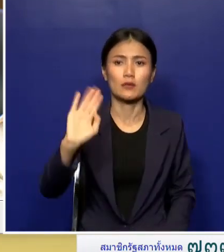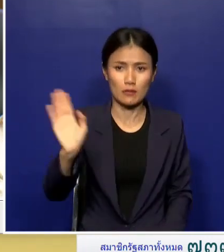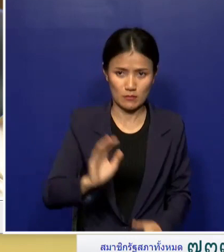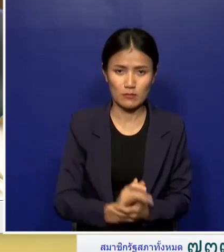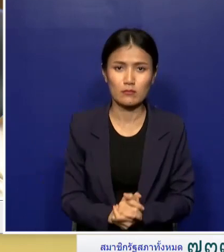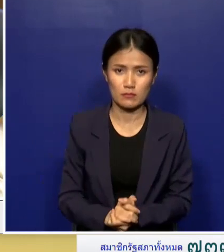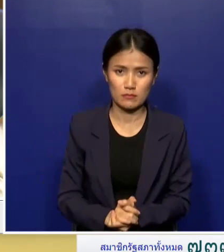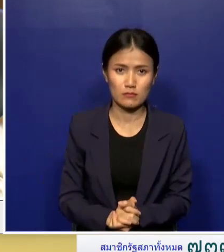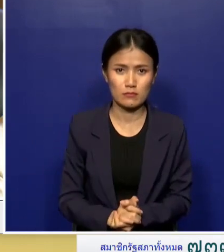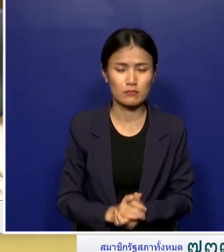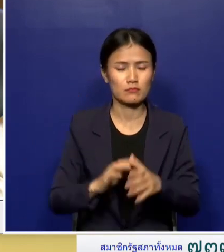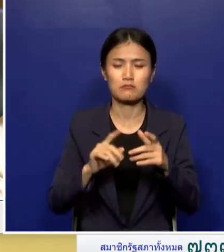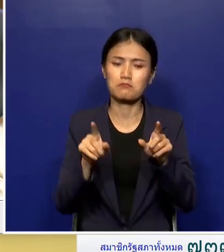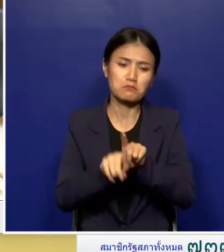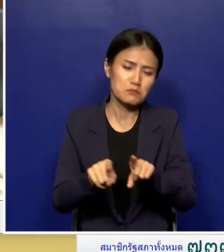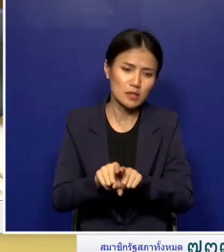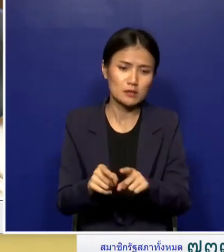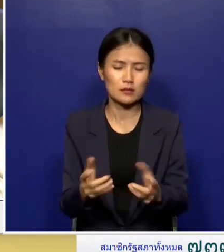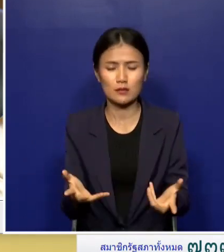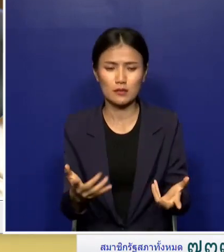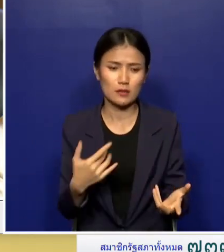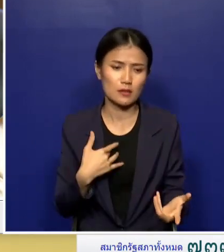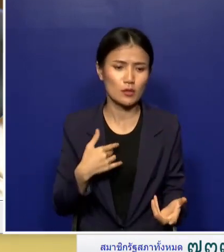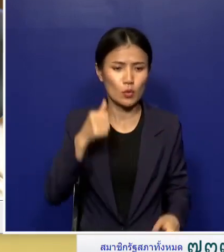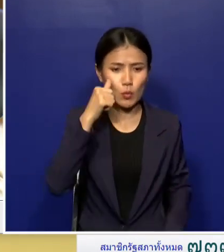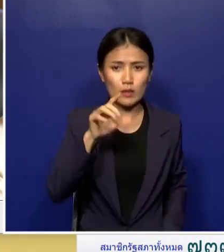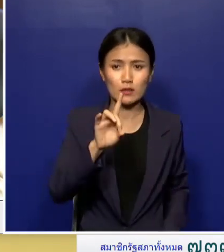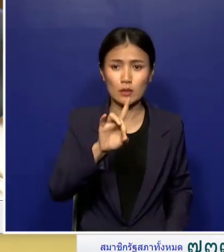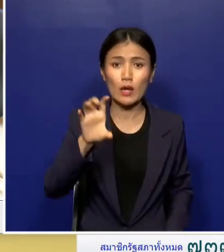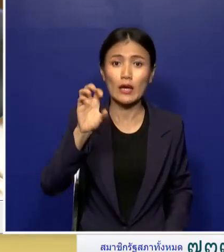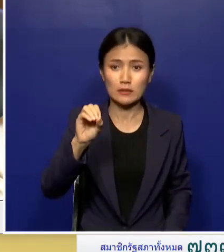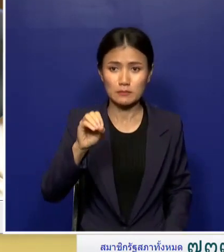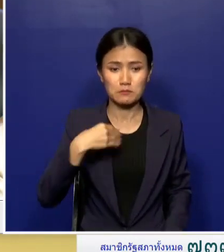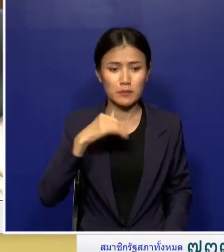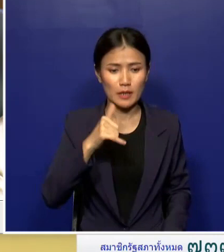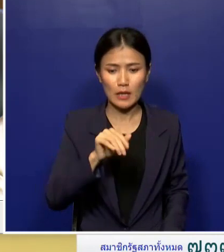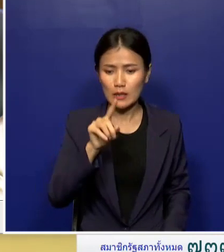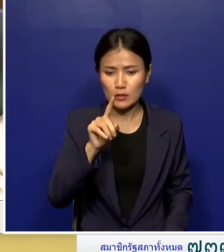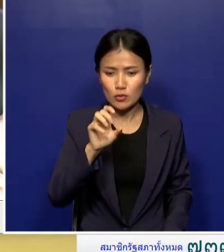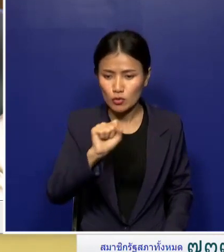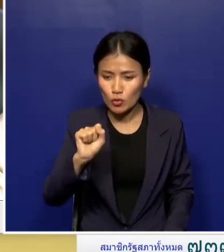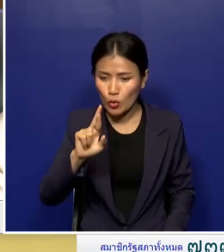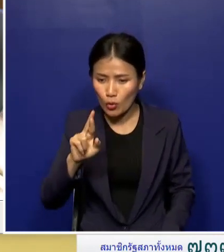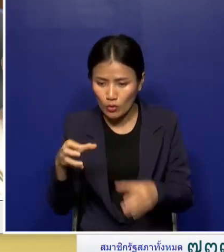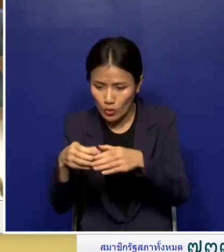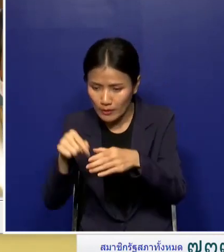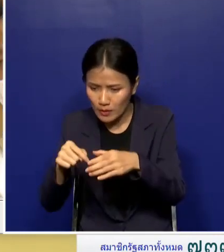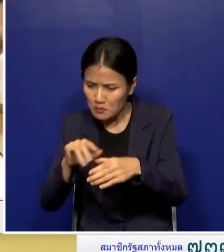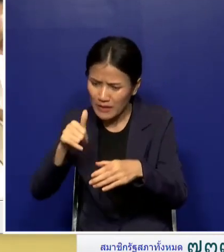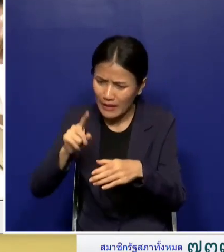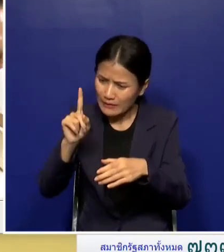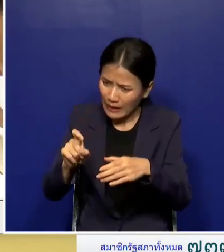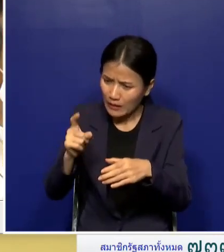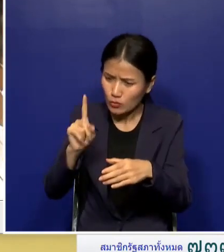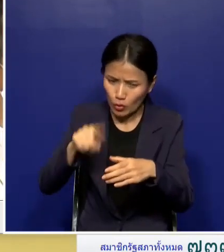าอาจจะเสี่ยงสัก150วันที่อาจจะมีสสล.ตายได้นะครับใน200คนเนี่ยถ้าตายก็ต้